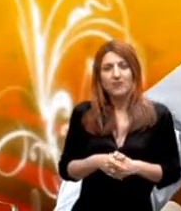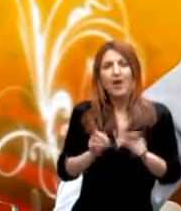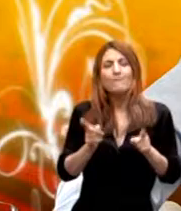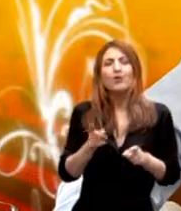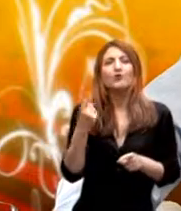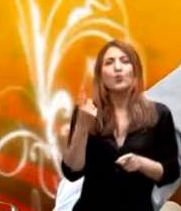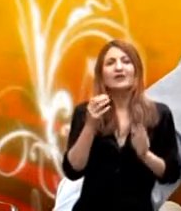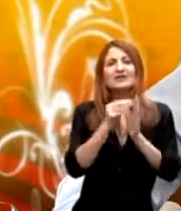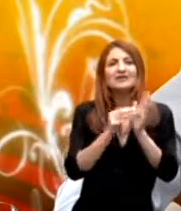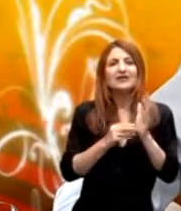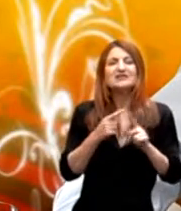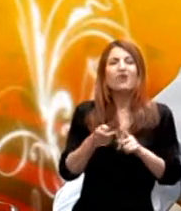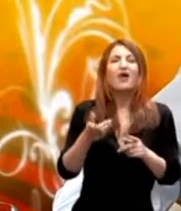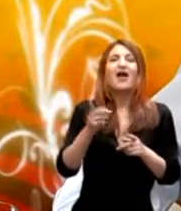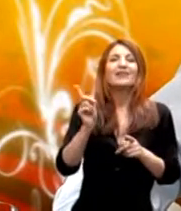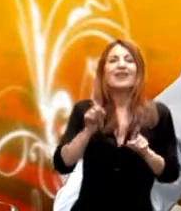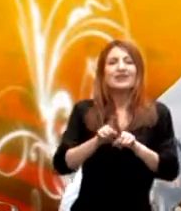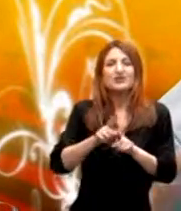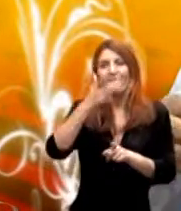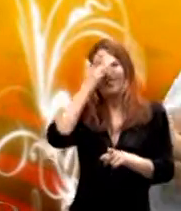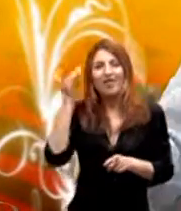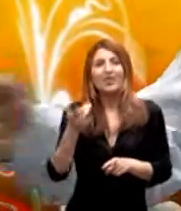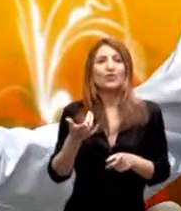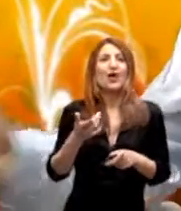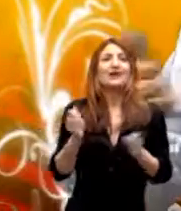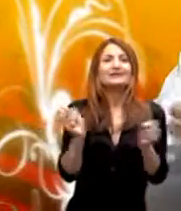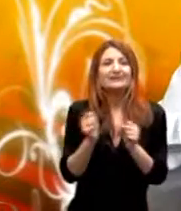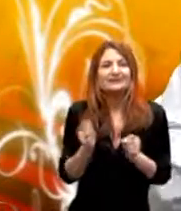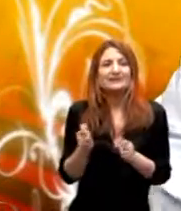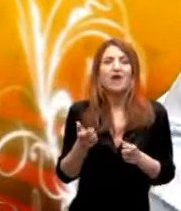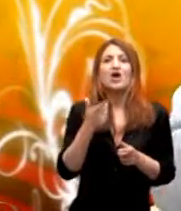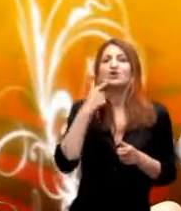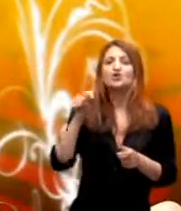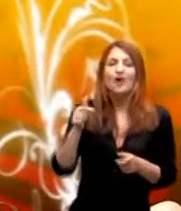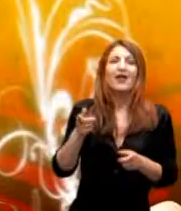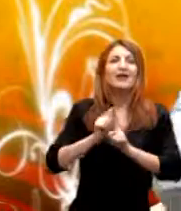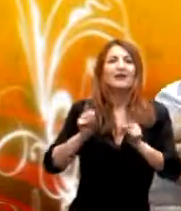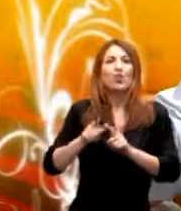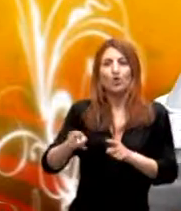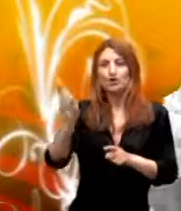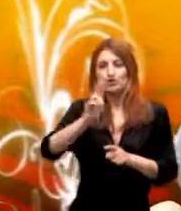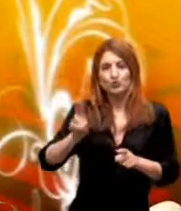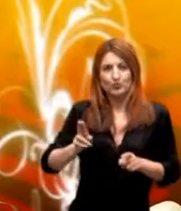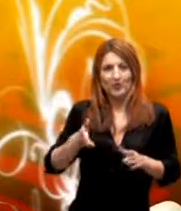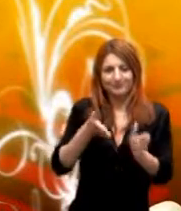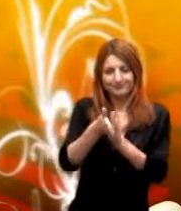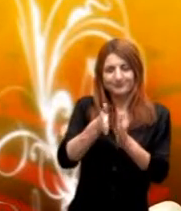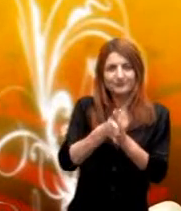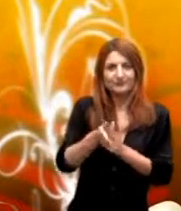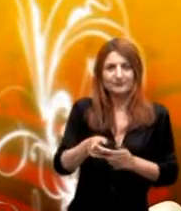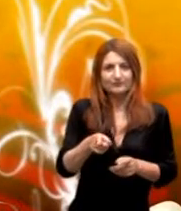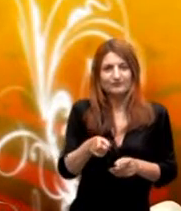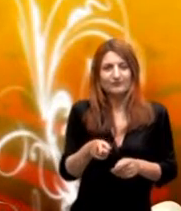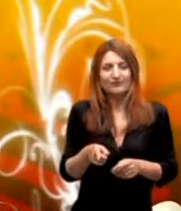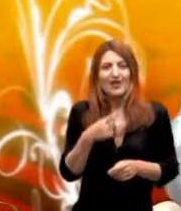standardizirani uvjeti. Problem vam je ljeto, zima i ovo, vlažnost, sol, jer struja prolazi, pa zapravo to je princip